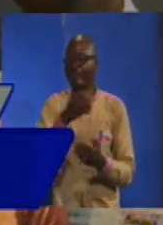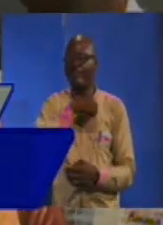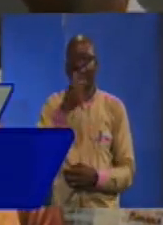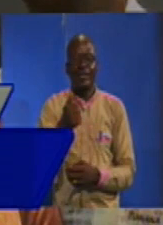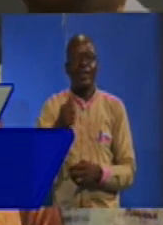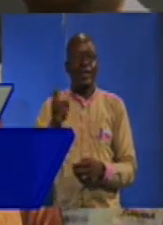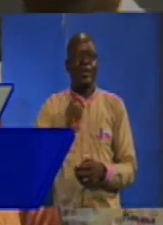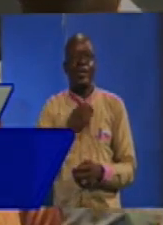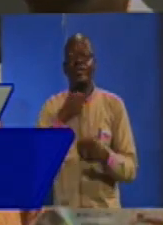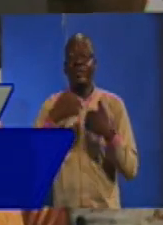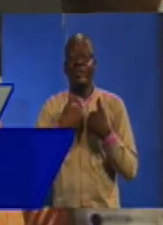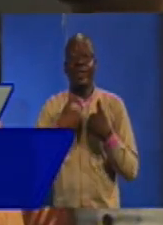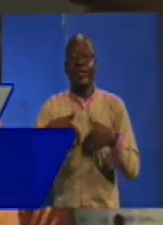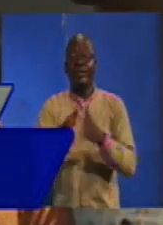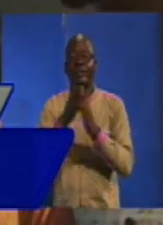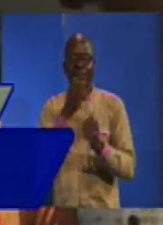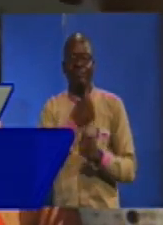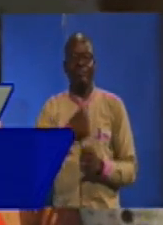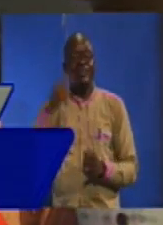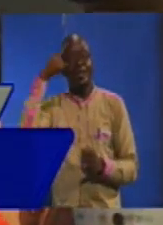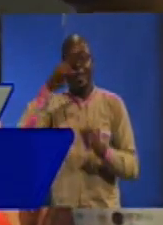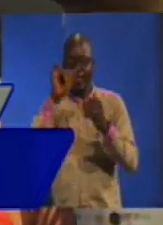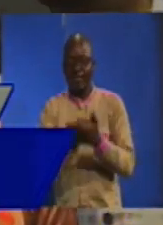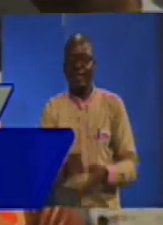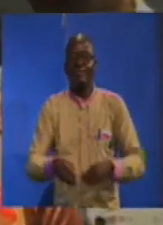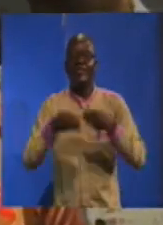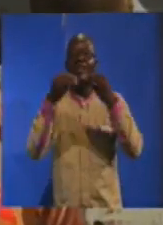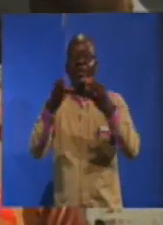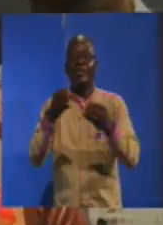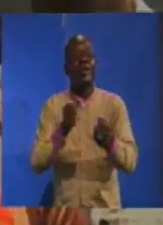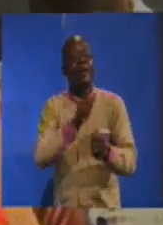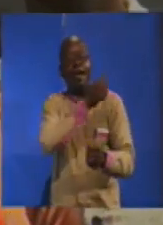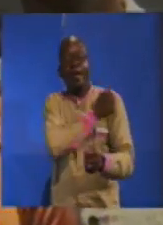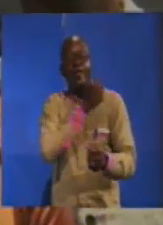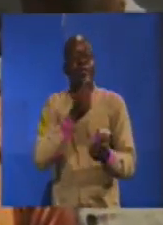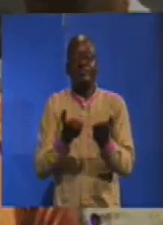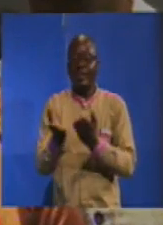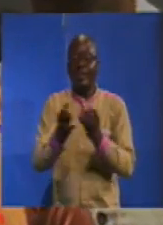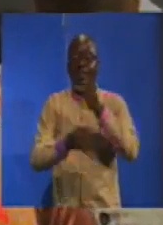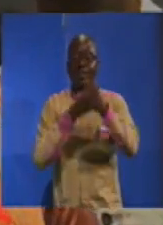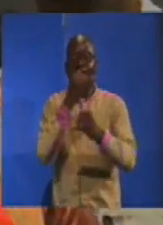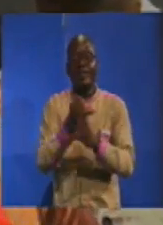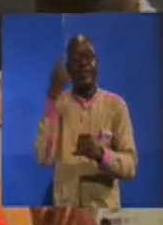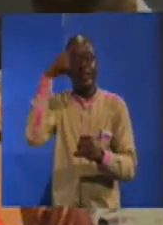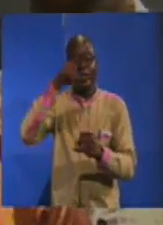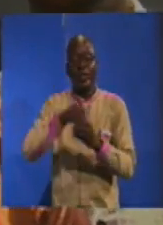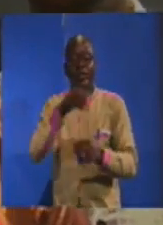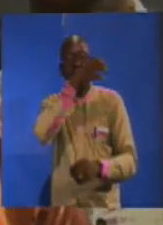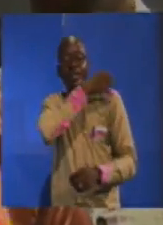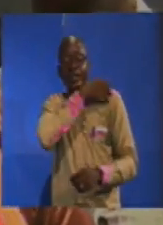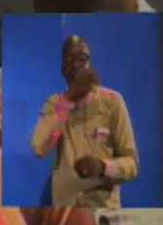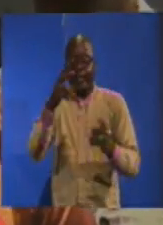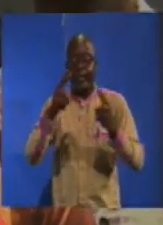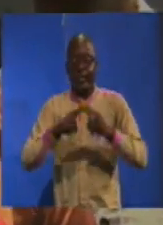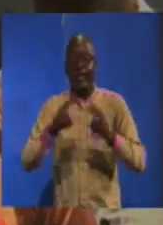vraiment été vraiment soulagés par ce vraiment don inestimable de Abdul Service International à travers vraiment les bénédictions de nos chefs de village ici